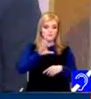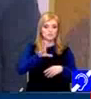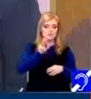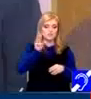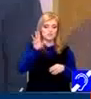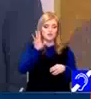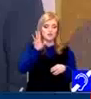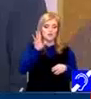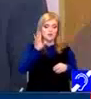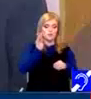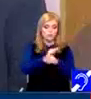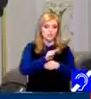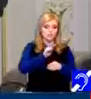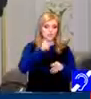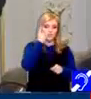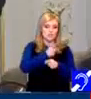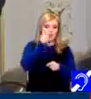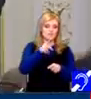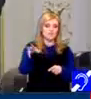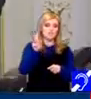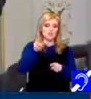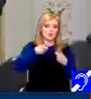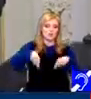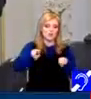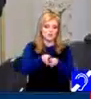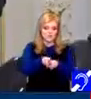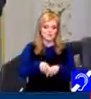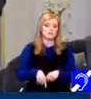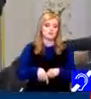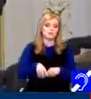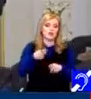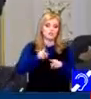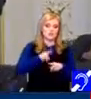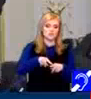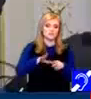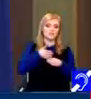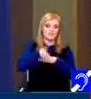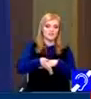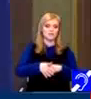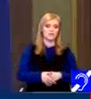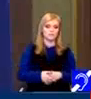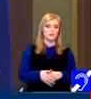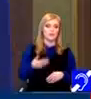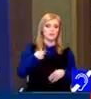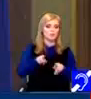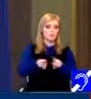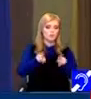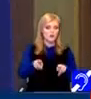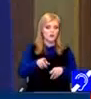impună sancțiuni celor care au organizat mitingul electoral al lui Putin pe teritoriul ucrainean. Ми маємо надзвичайно